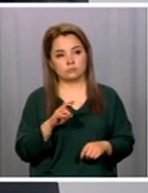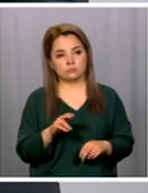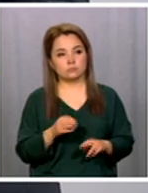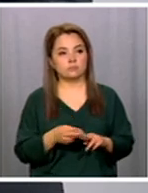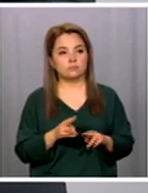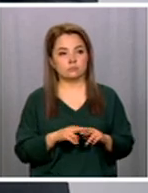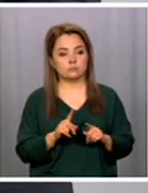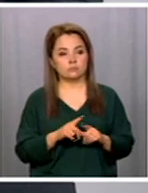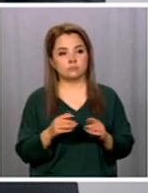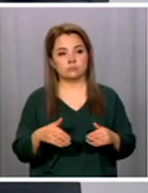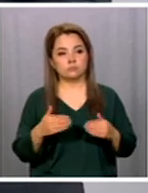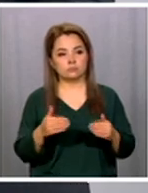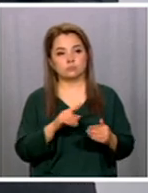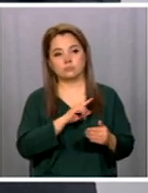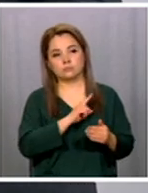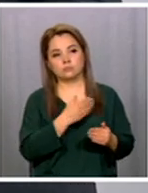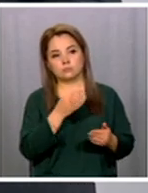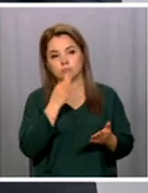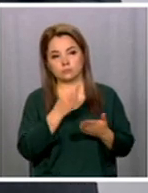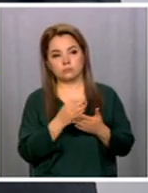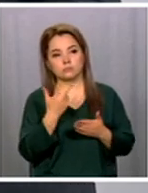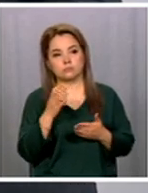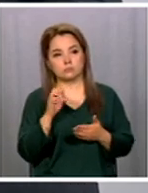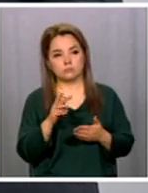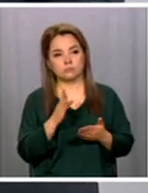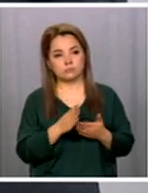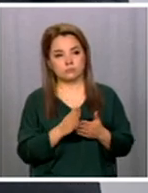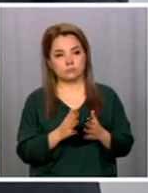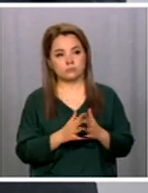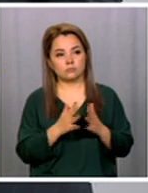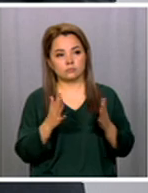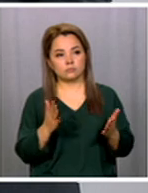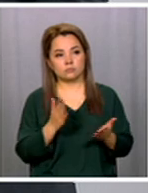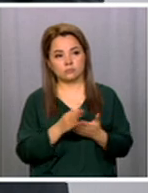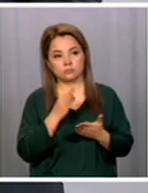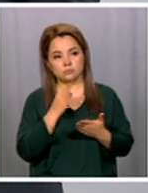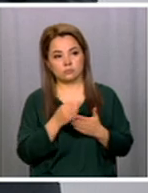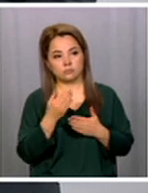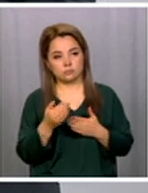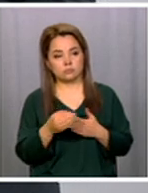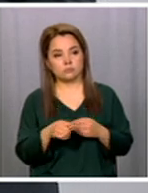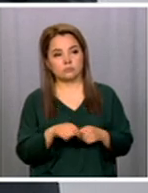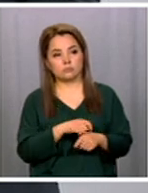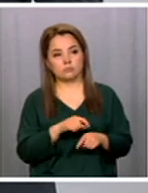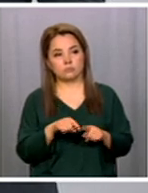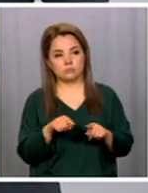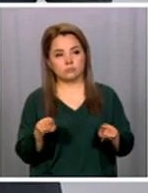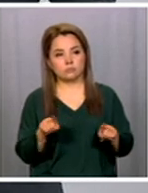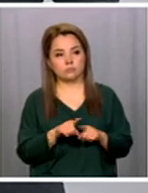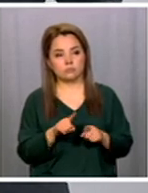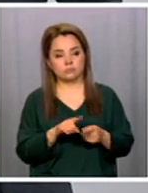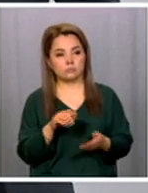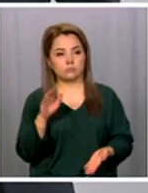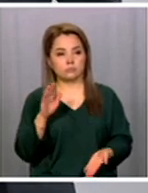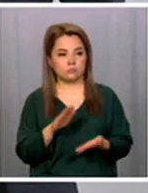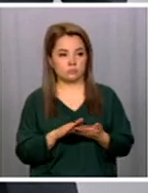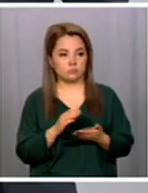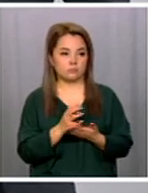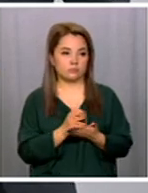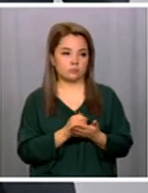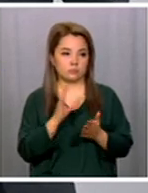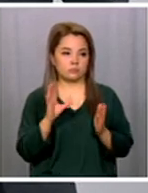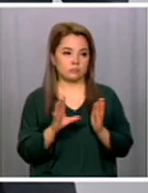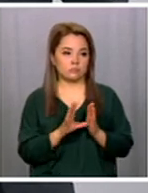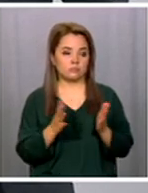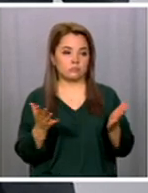серпімділік күшінің әрекетінен 3 сантиметрге ұзарады. Созылған серппенің потенциалдық энергиясы